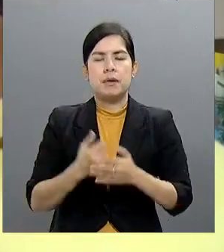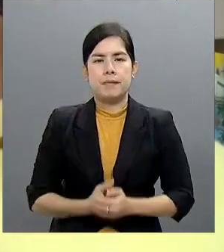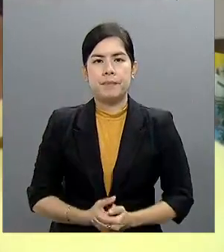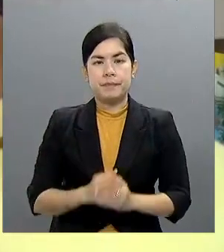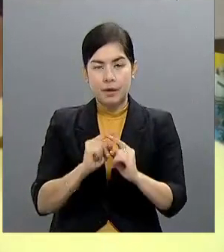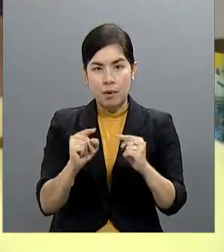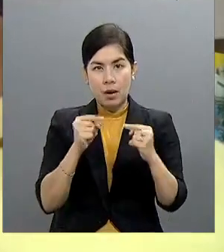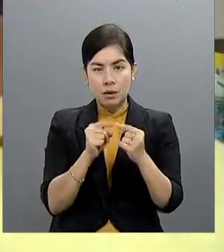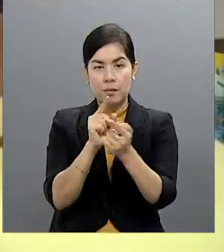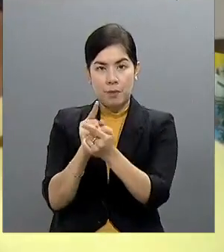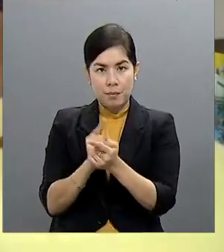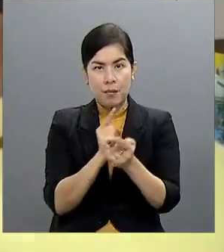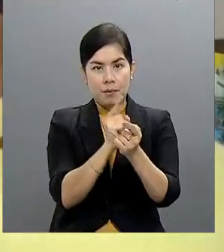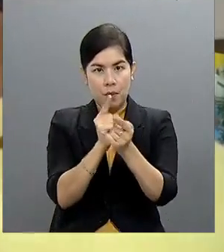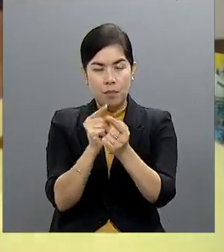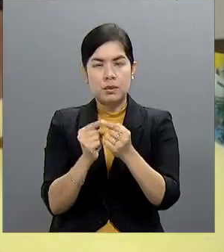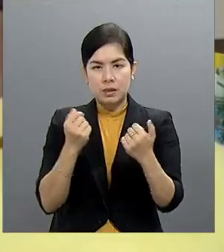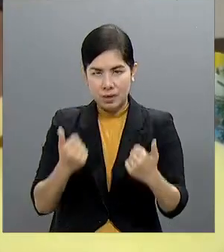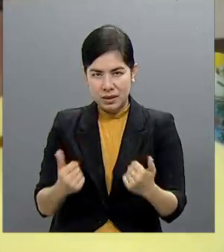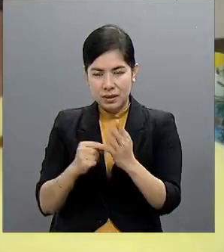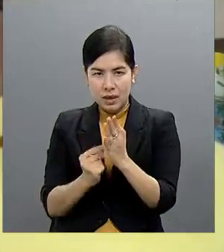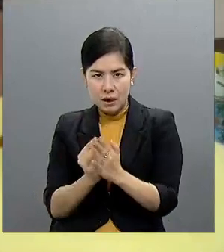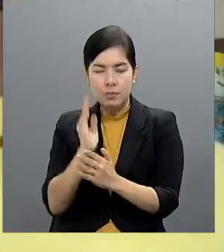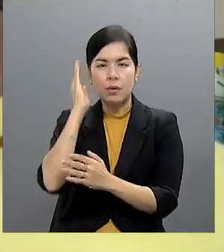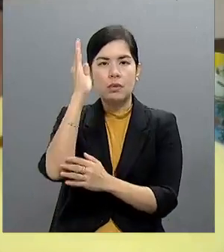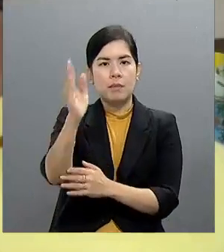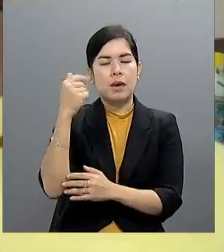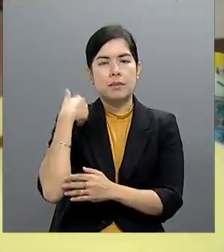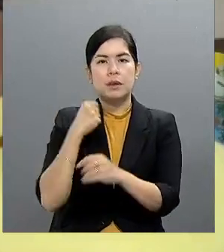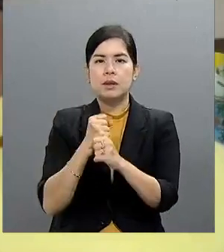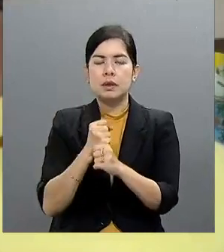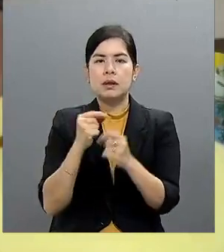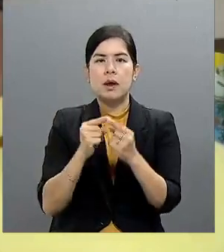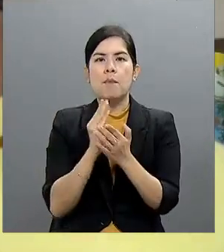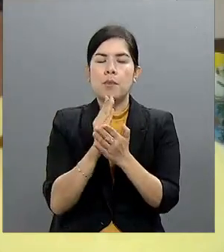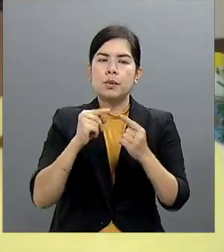จอกันจากนี้ไปค่ะในการทำบุญวันพระใหญ่หรือว่าวันไหนก็ตามนะคะ